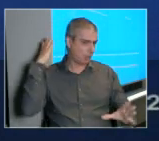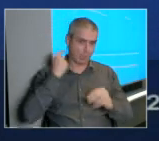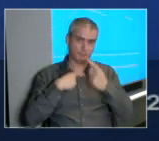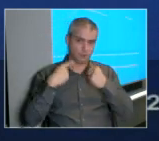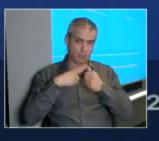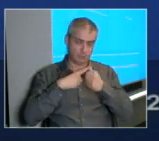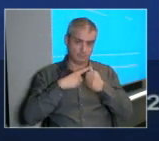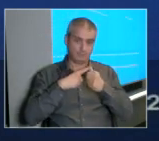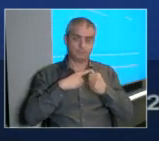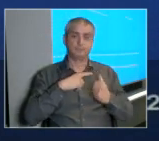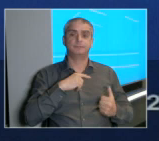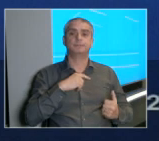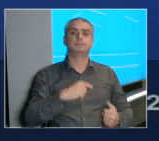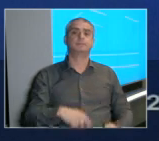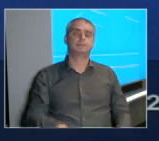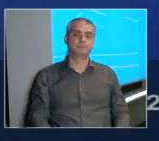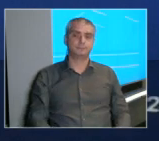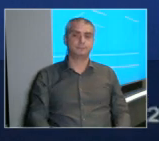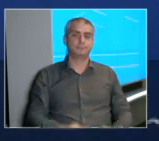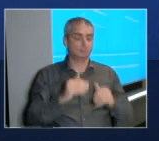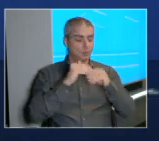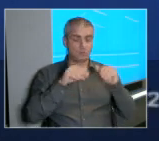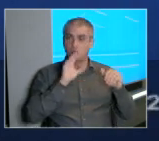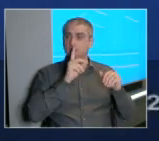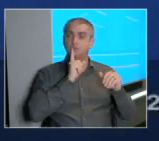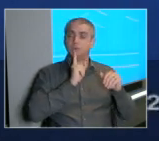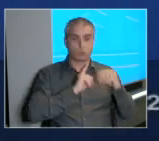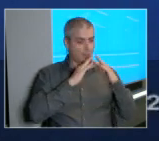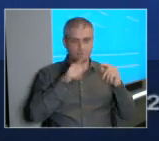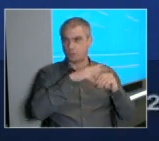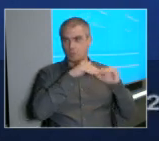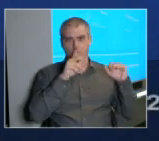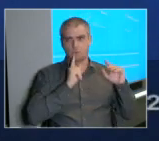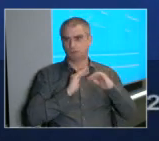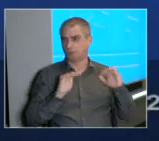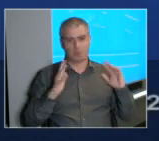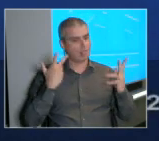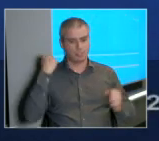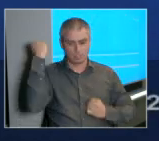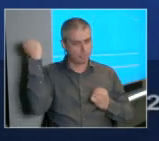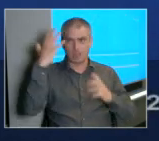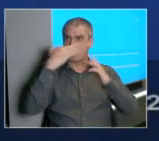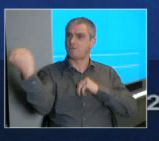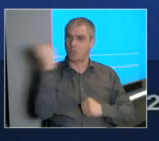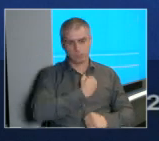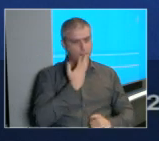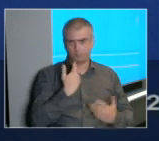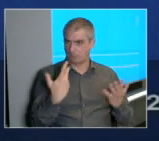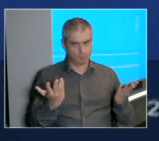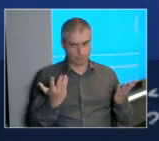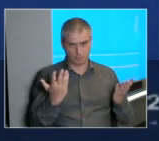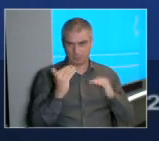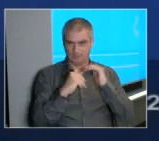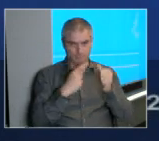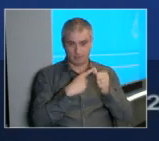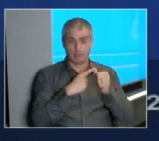שנים. הגבול של ישראל לבנון הוא שקט. אין התקפות מלבנון נגד ישראל על ידי